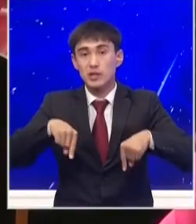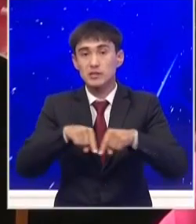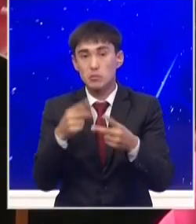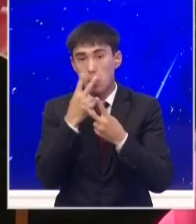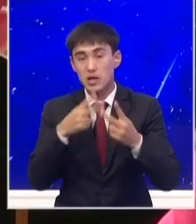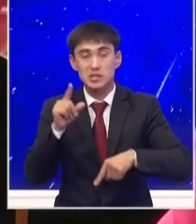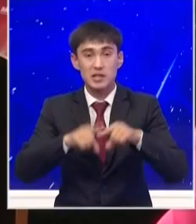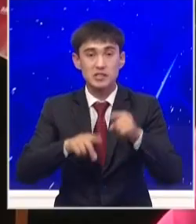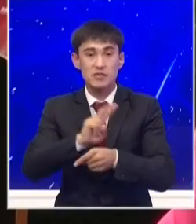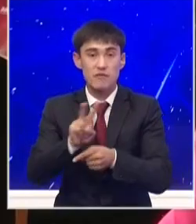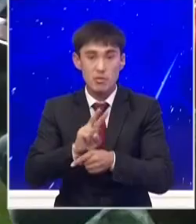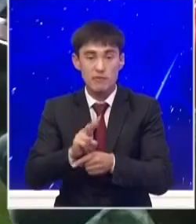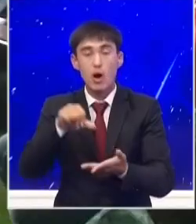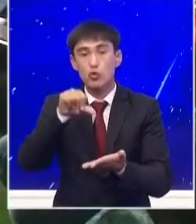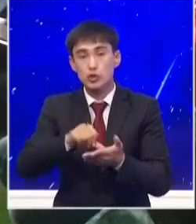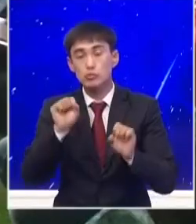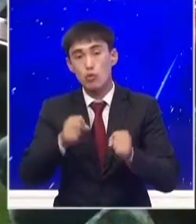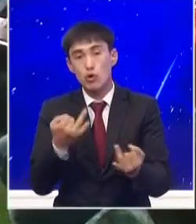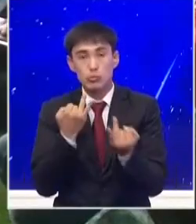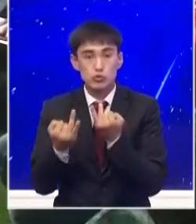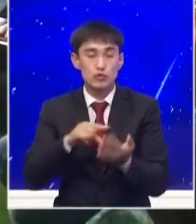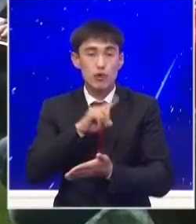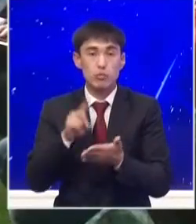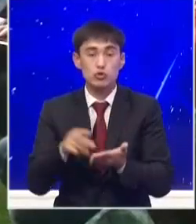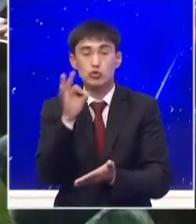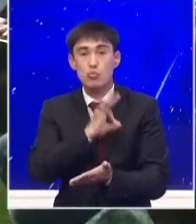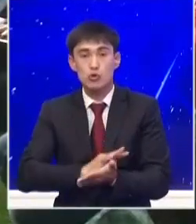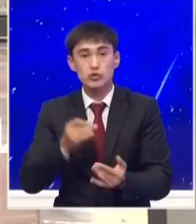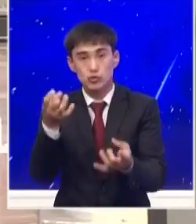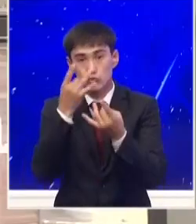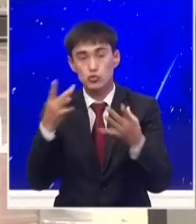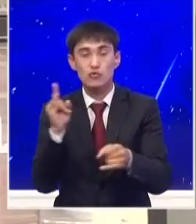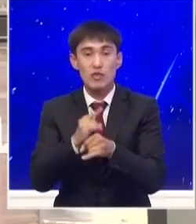показ отечественных фильмов, а участники смогут обсудить вопросы использования